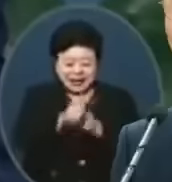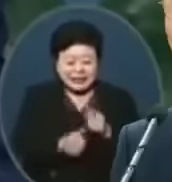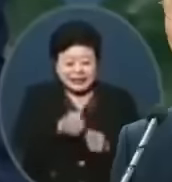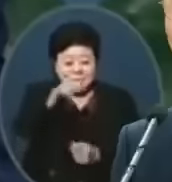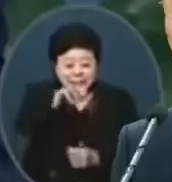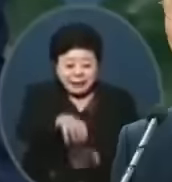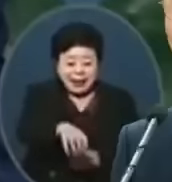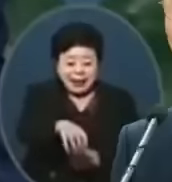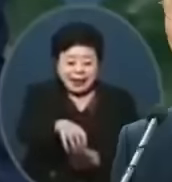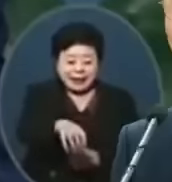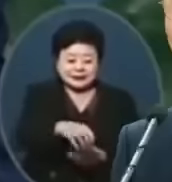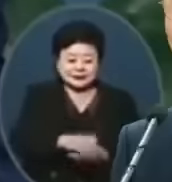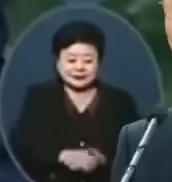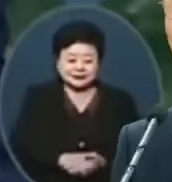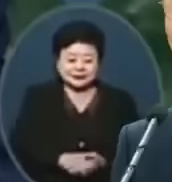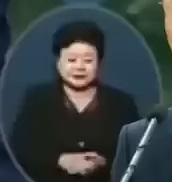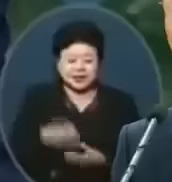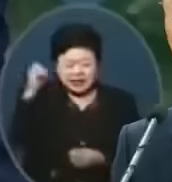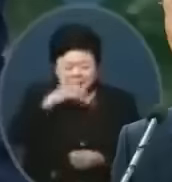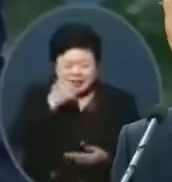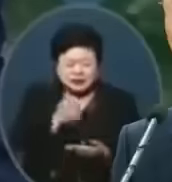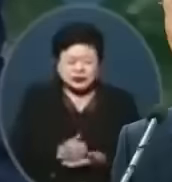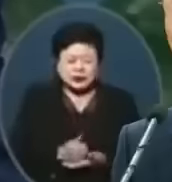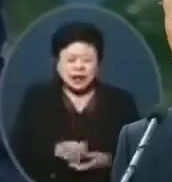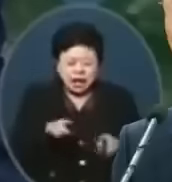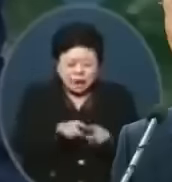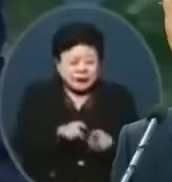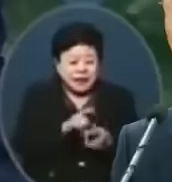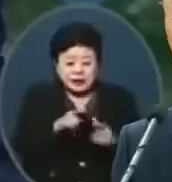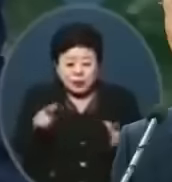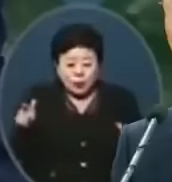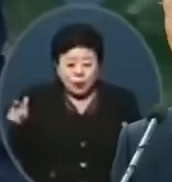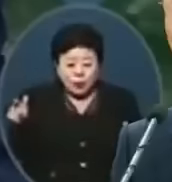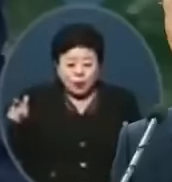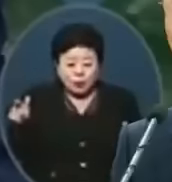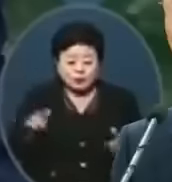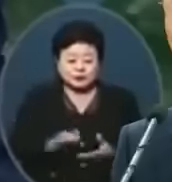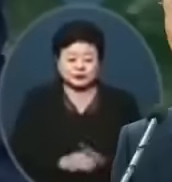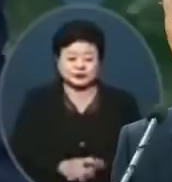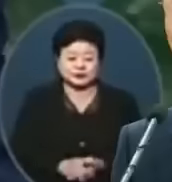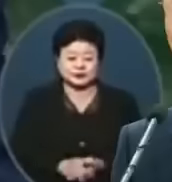하나님 앞에 그냥 죄와 허물만 있는 것이 아니라